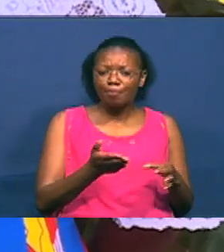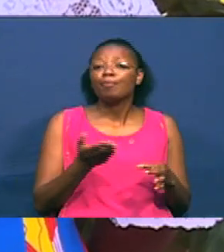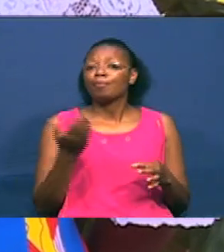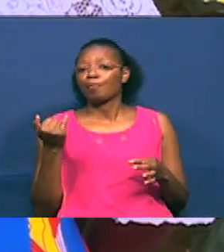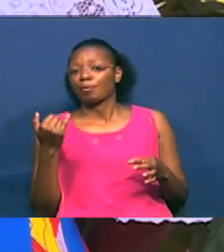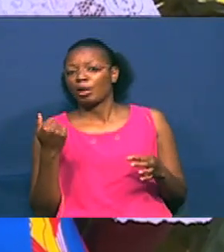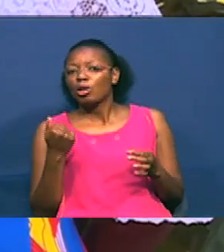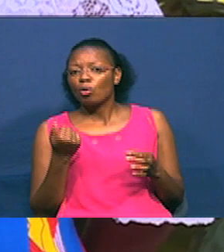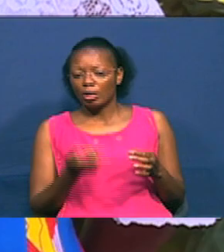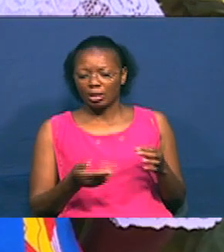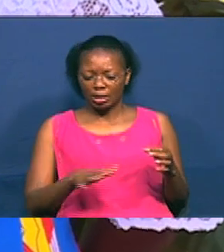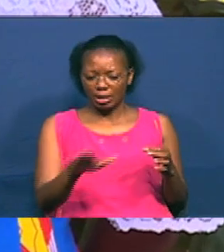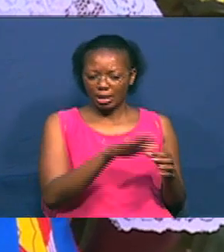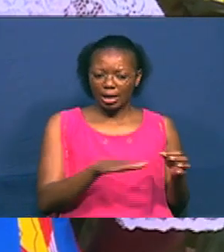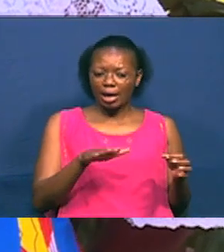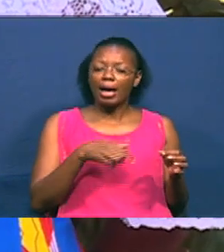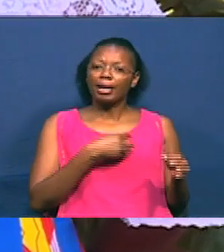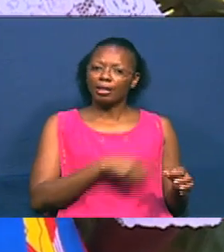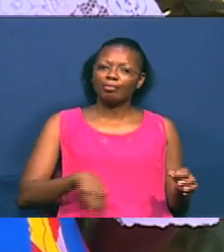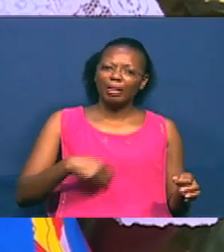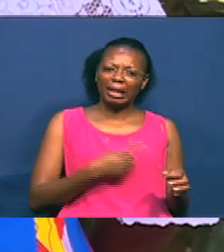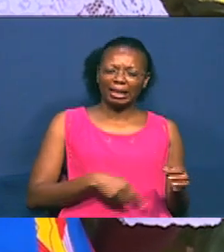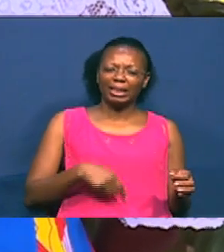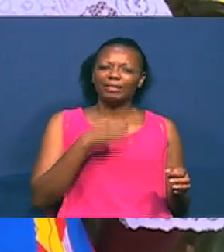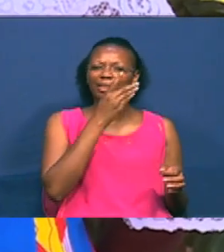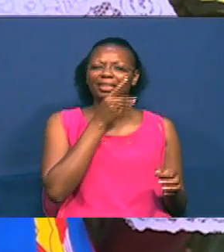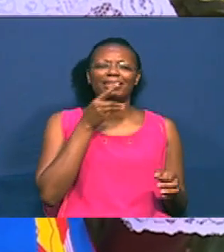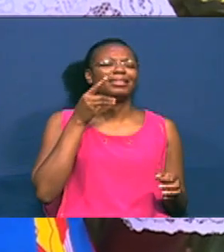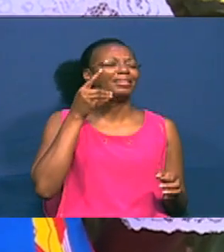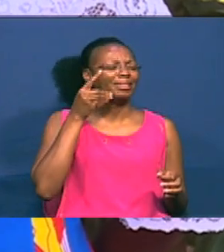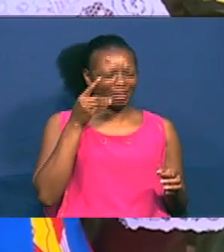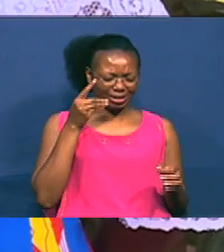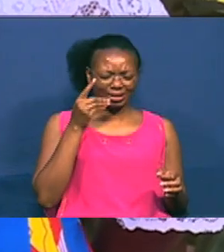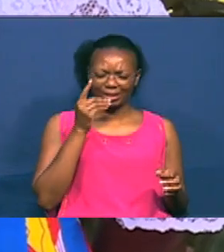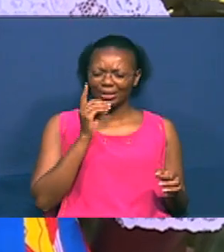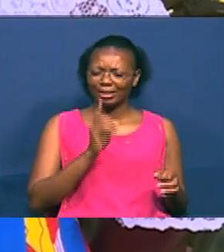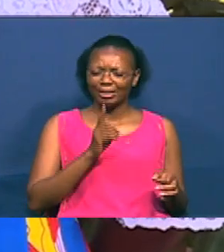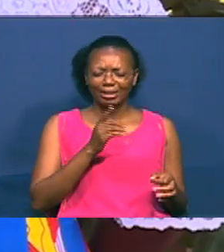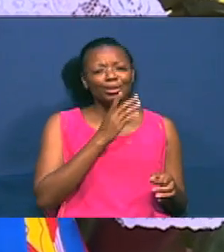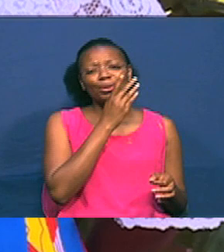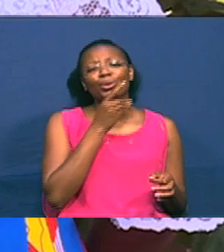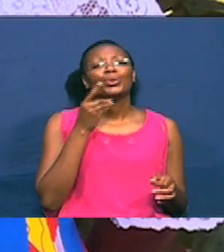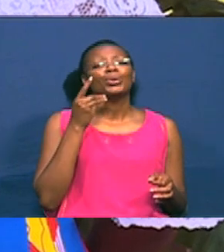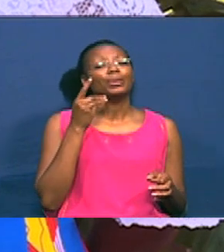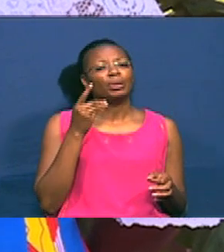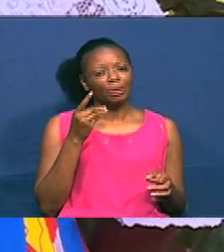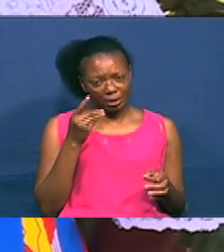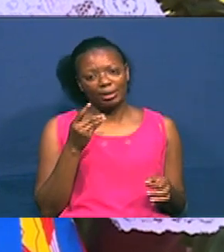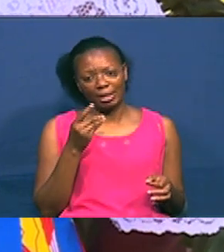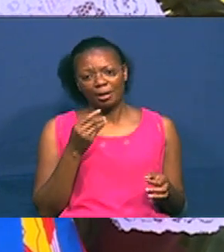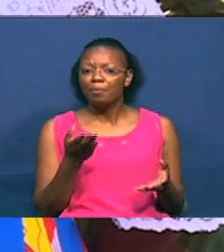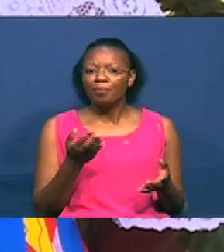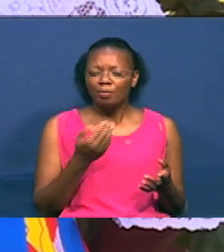kwa sababu hapa Kilifi County kuna ukame sana. Na kupata